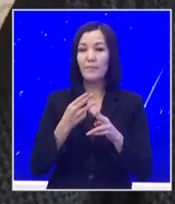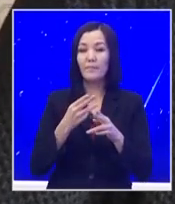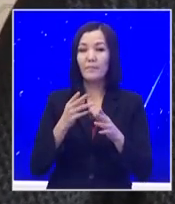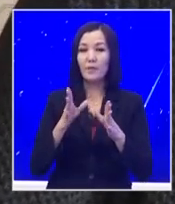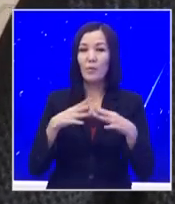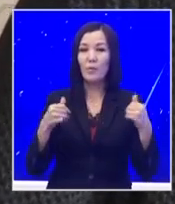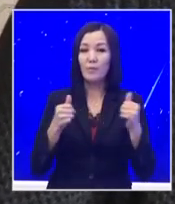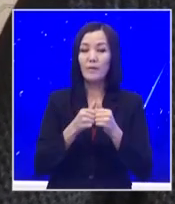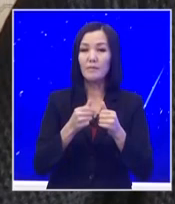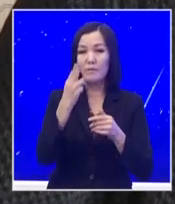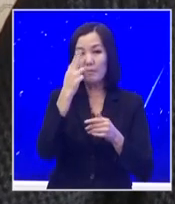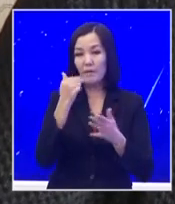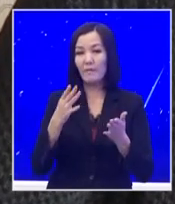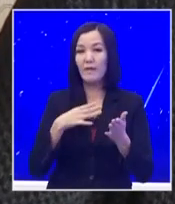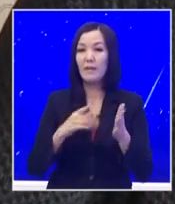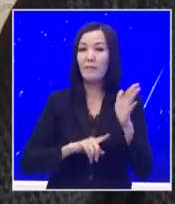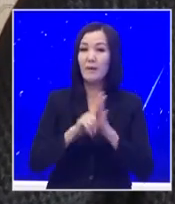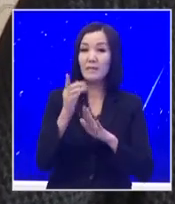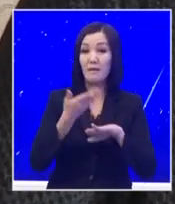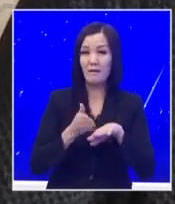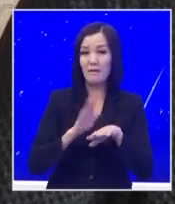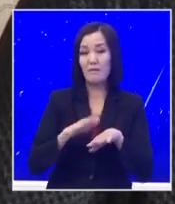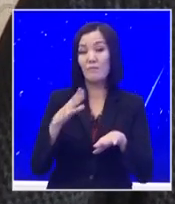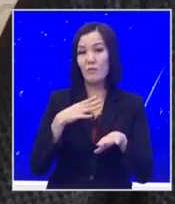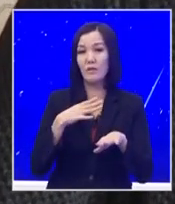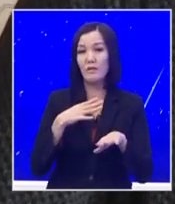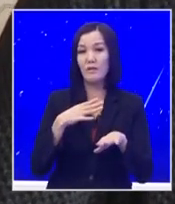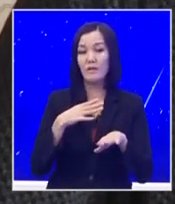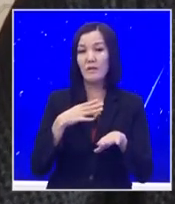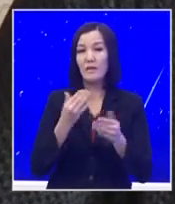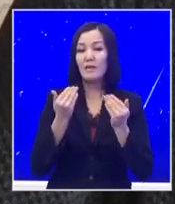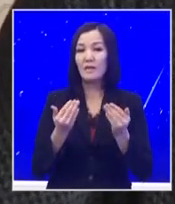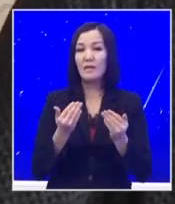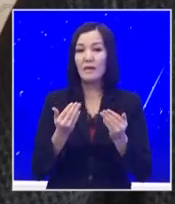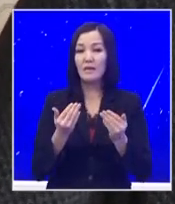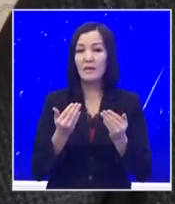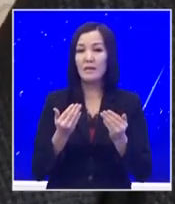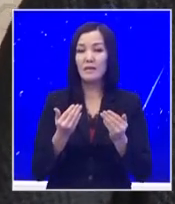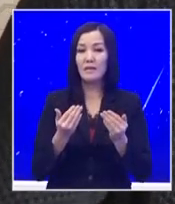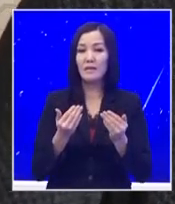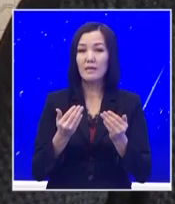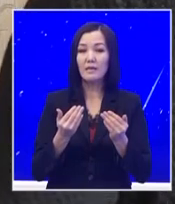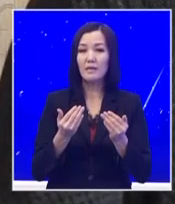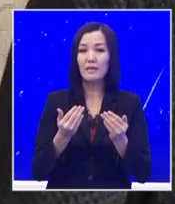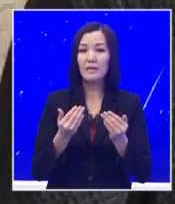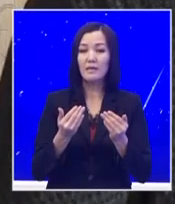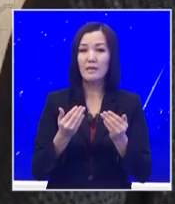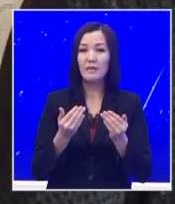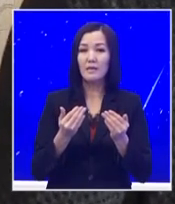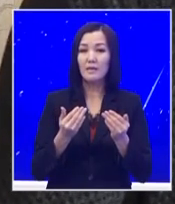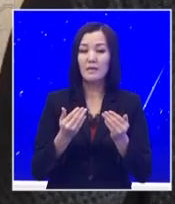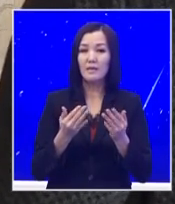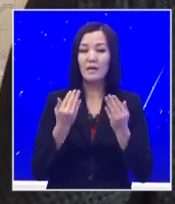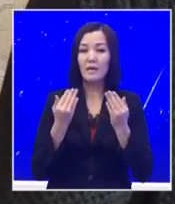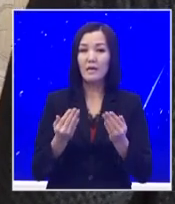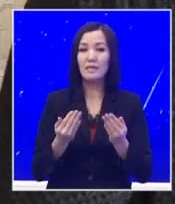шағаммен оған үйреніп те қалдық. Басында кішкене қиналған шығармыз, енді білмеймін. Ал енді қазір енді біздің жанымызды, тәнімізді, етімізді үйренді